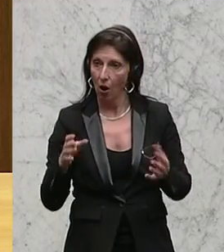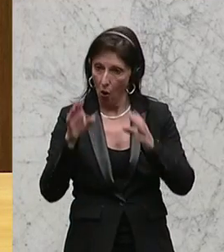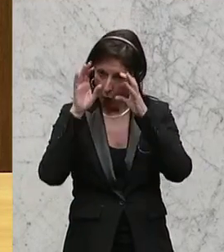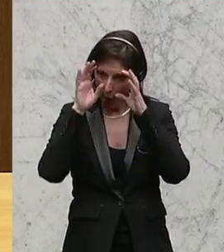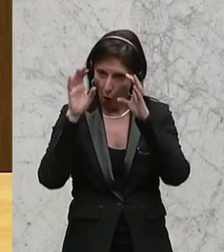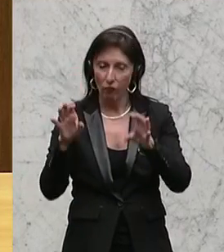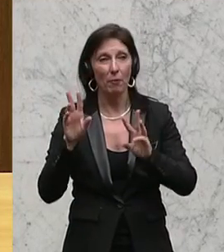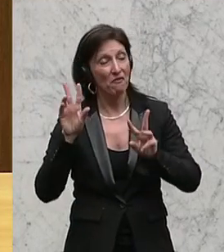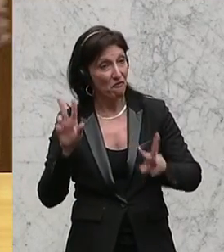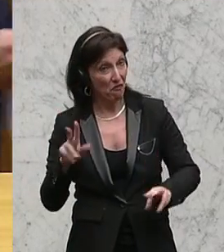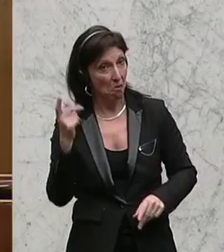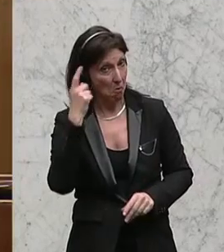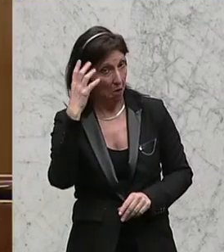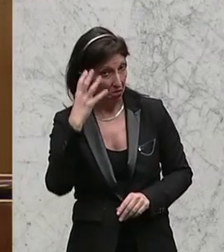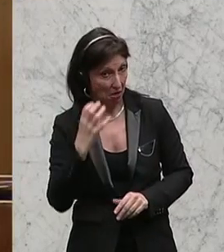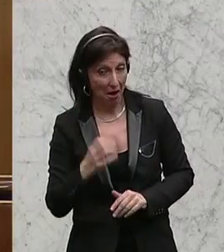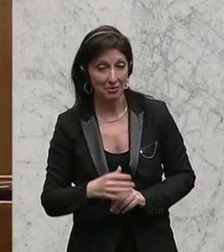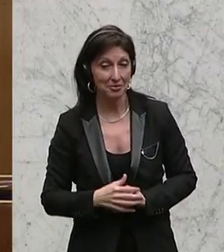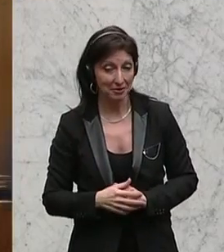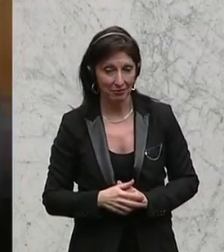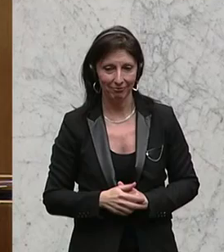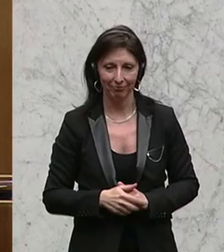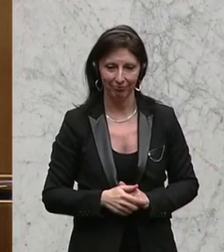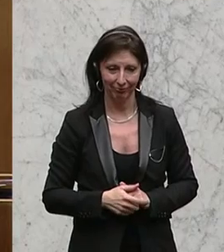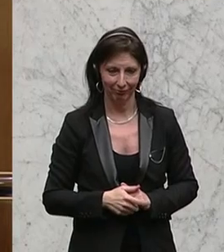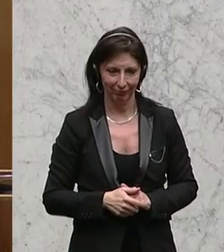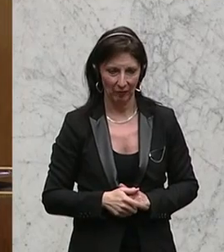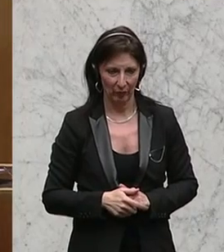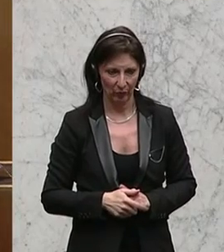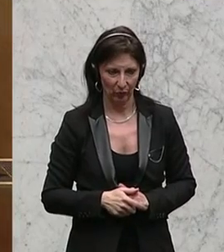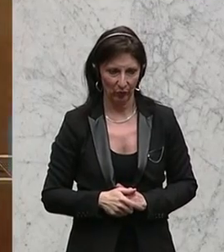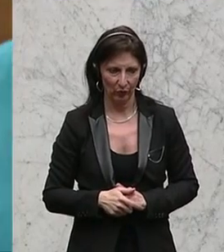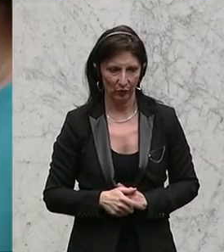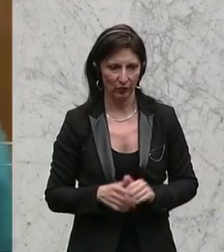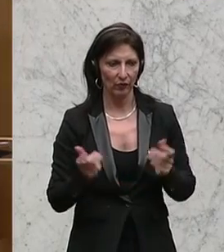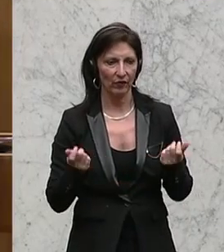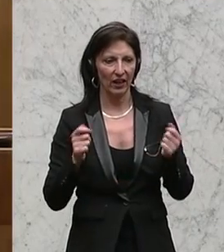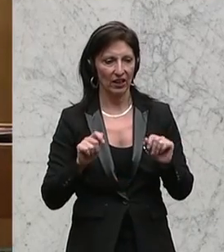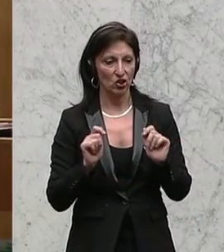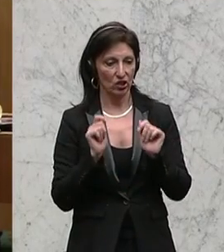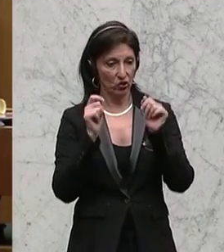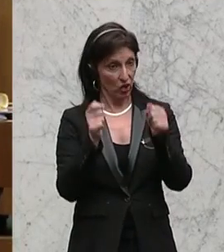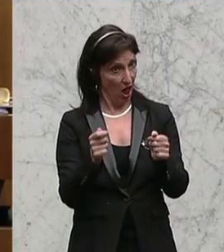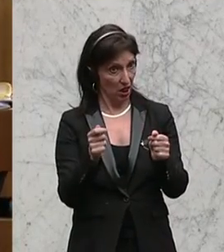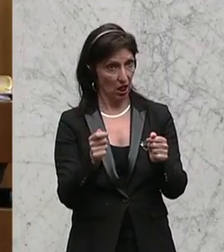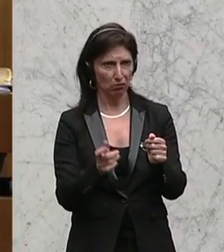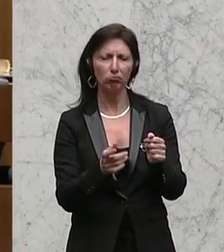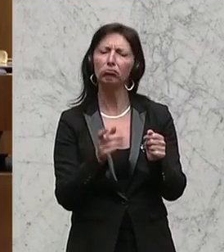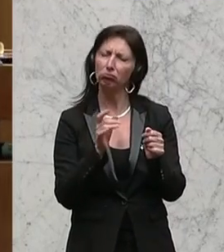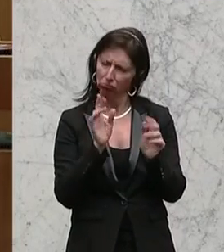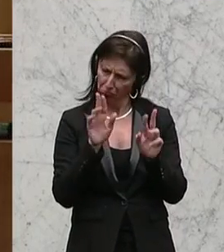ÖVP ist. Danke. Per Antrag fordert Waltraud Dietrich vom Team Stronach eine